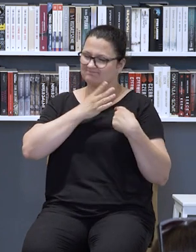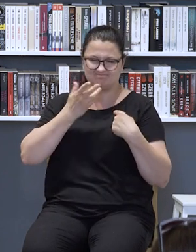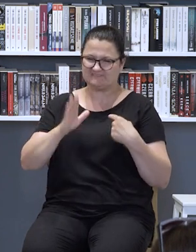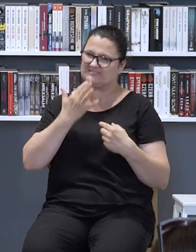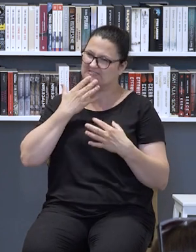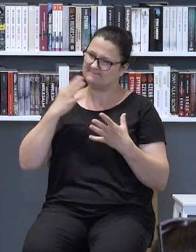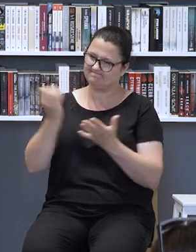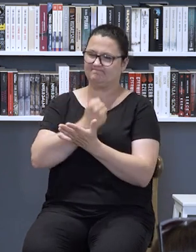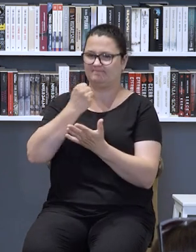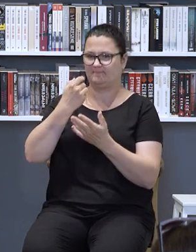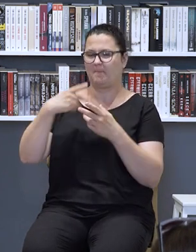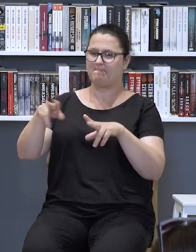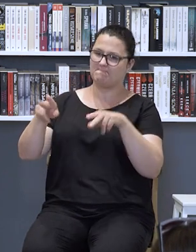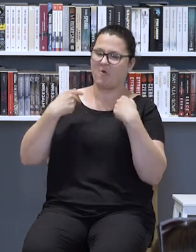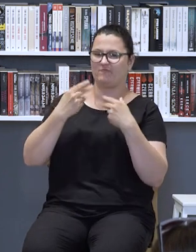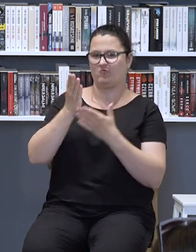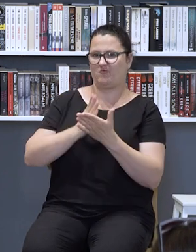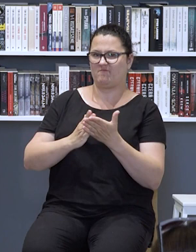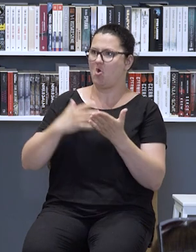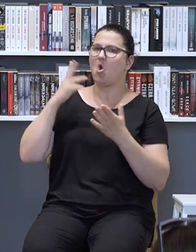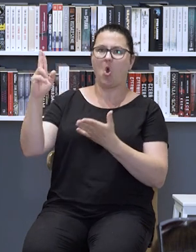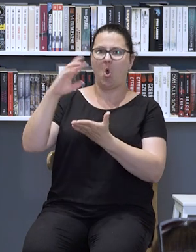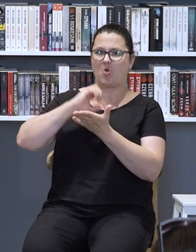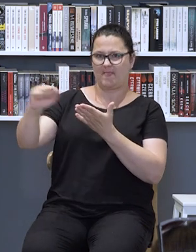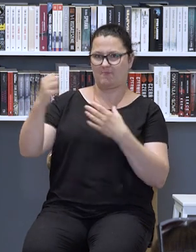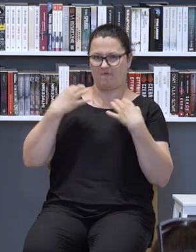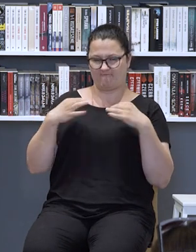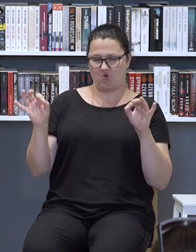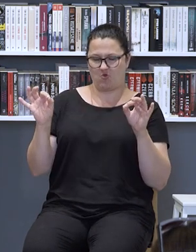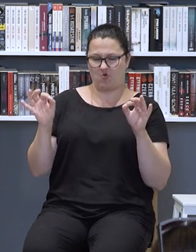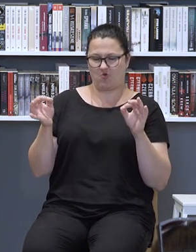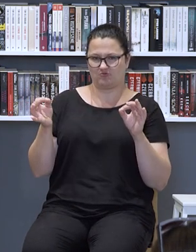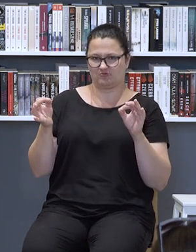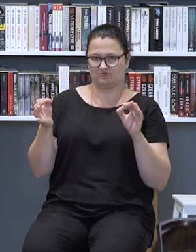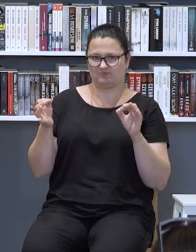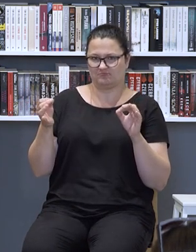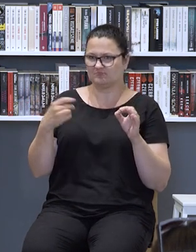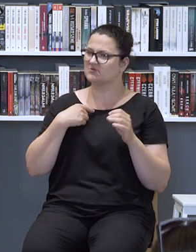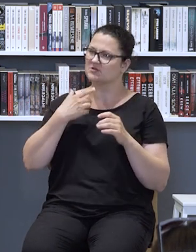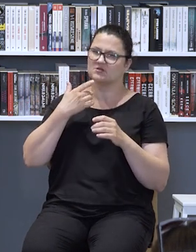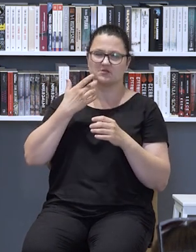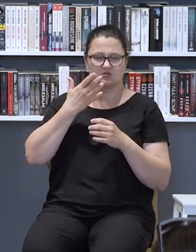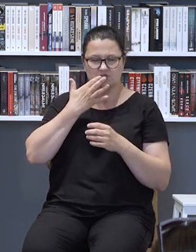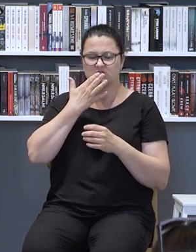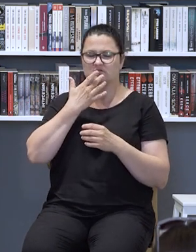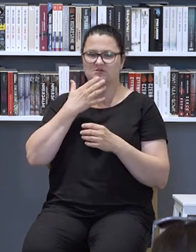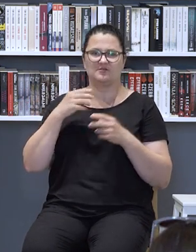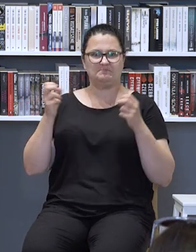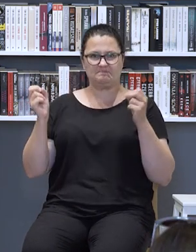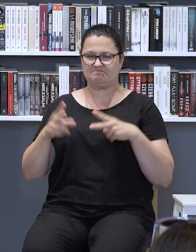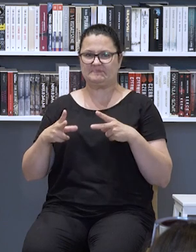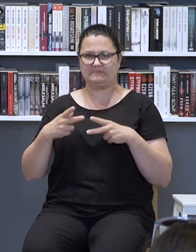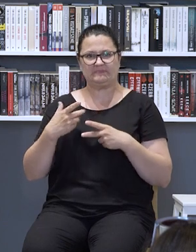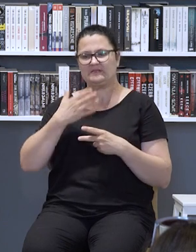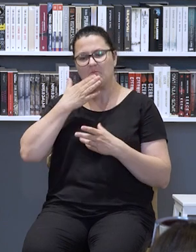mapa jest dla niego wolnością. Odebranie wolności sprawia, że on sam siebie przeklina. To nie jest fatum, które